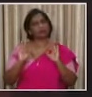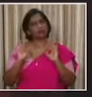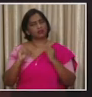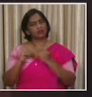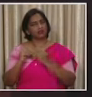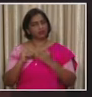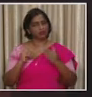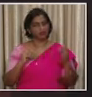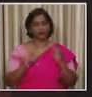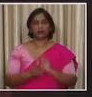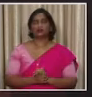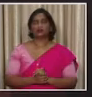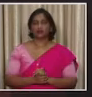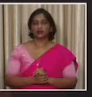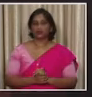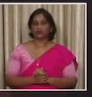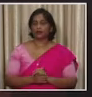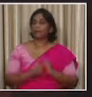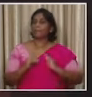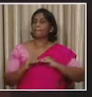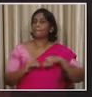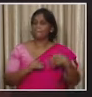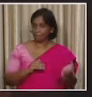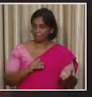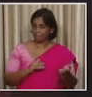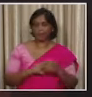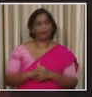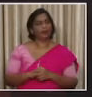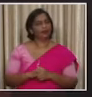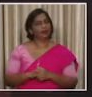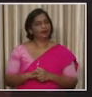గియా ఈట పస్సే